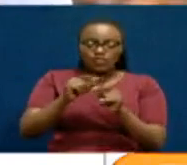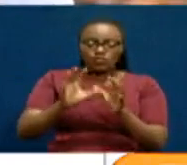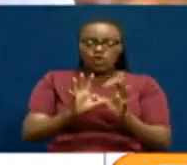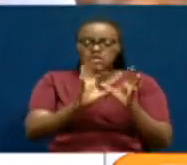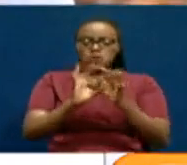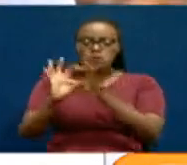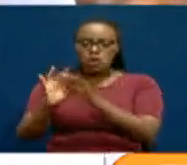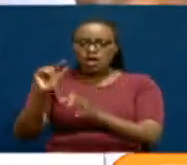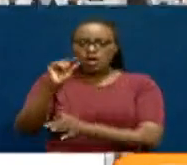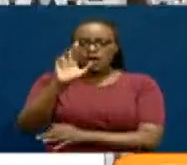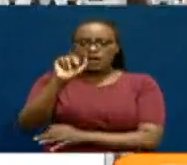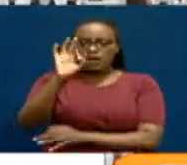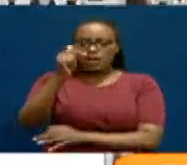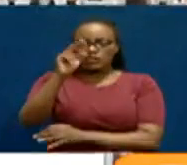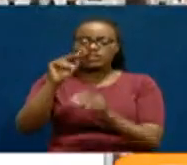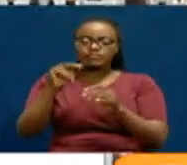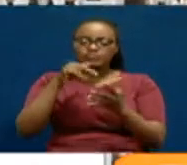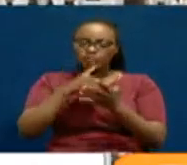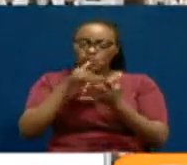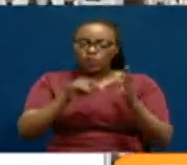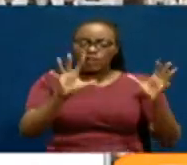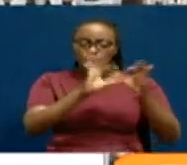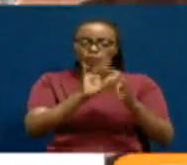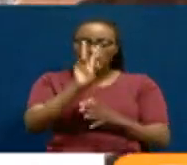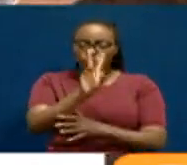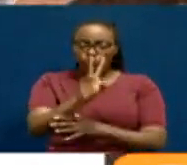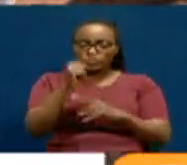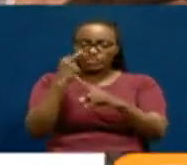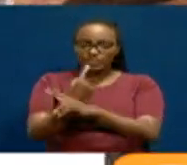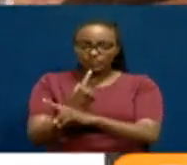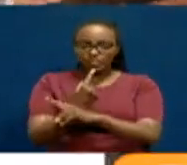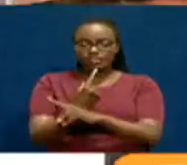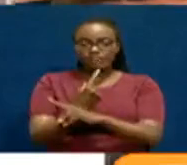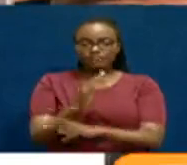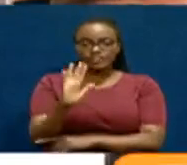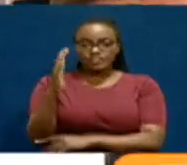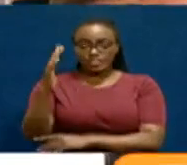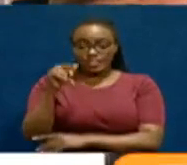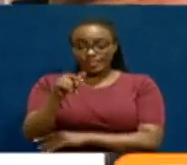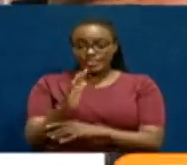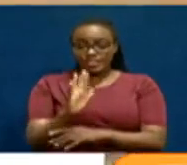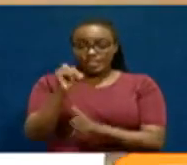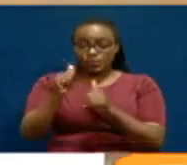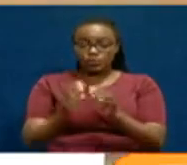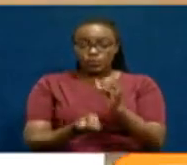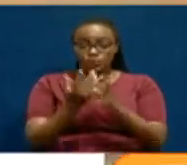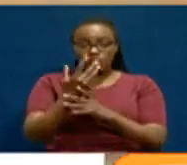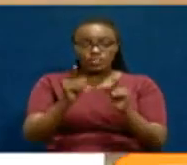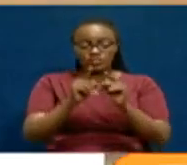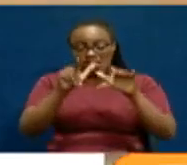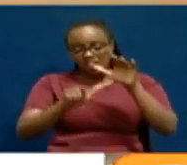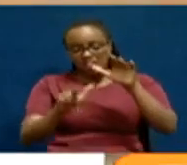kupandikiza ambao unahusisha kuunganishwa kwa mimea mbili tofauti. Ule mtu unakuza upande wa chini